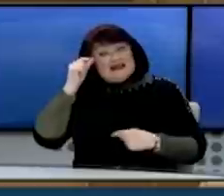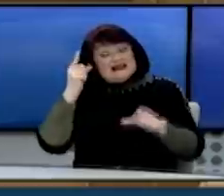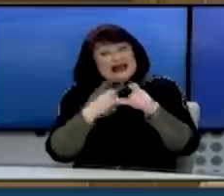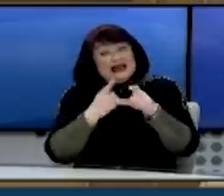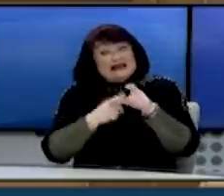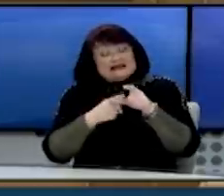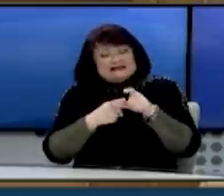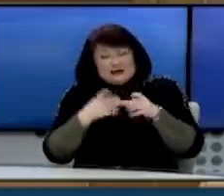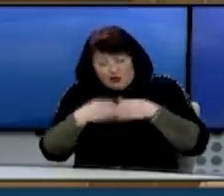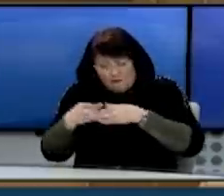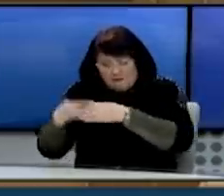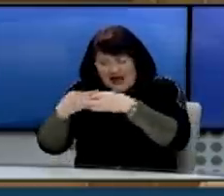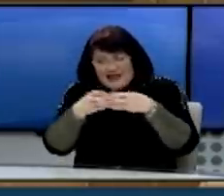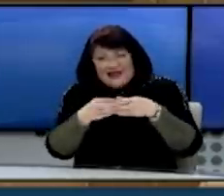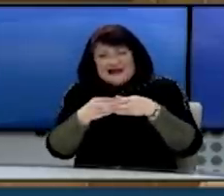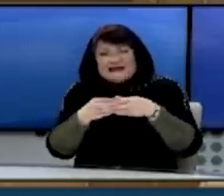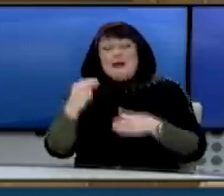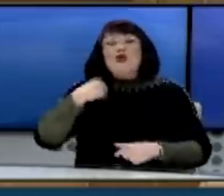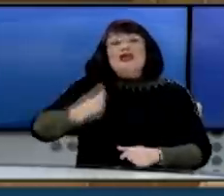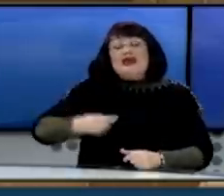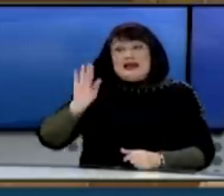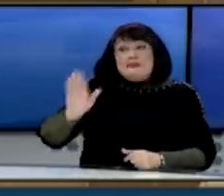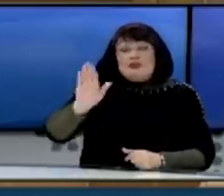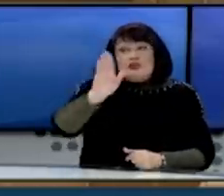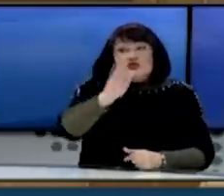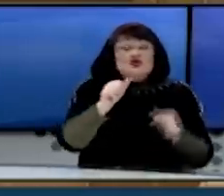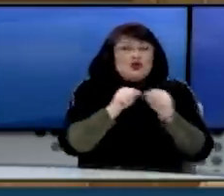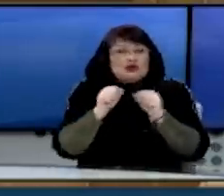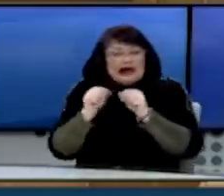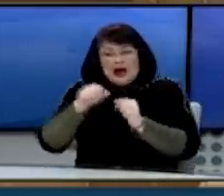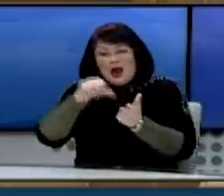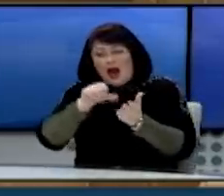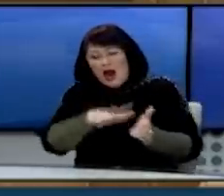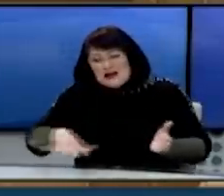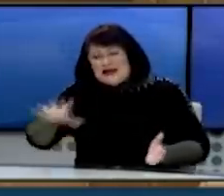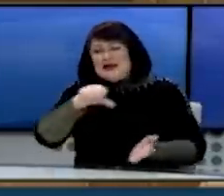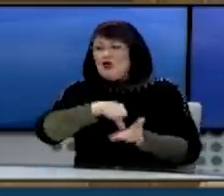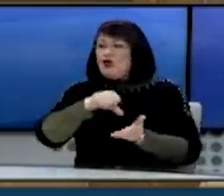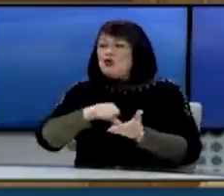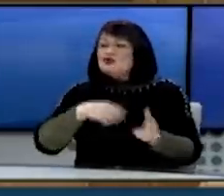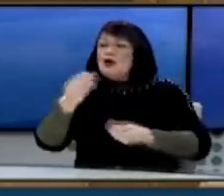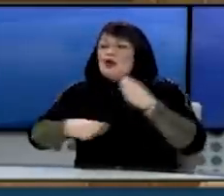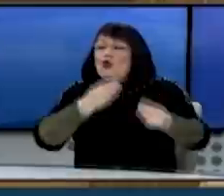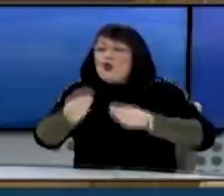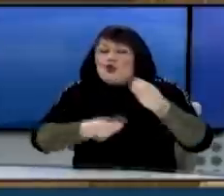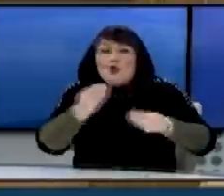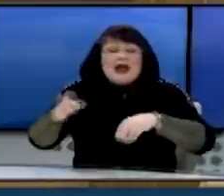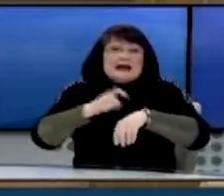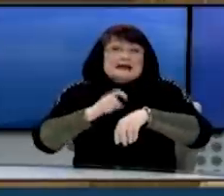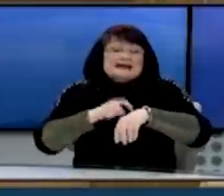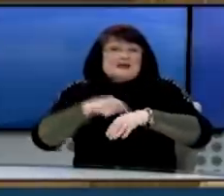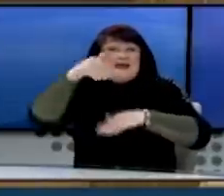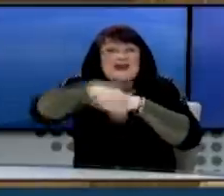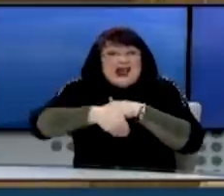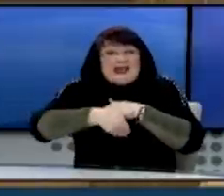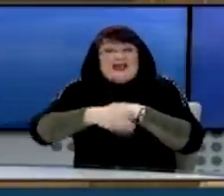τις κομματικές οργανώσεις των γειτονικών δήμων της Αττικής Οδού, που μοίραζαν ό,τι μπορούσαν να βρουν εκείνη την ώρα το